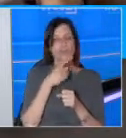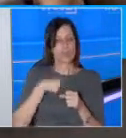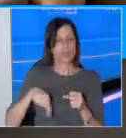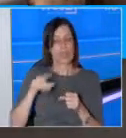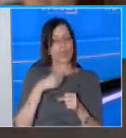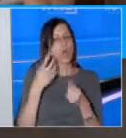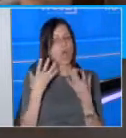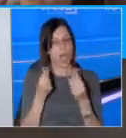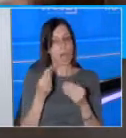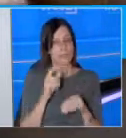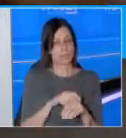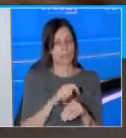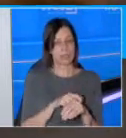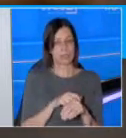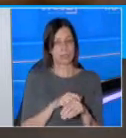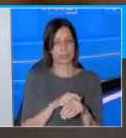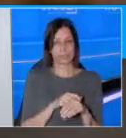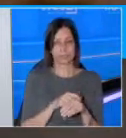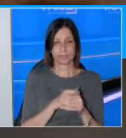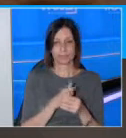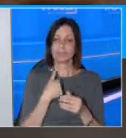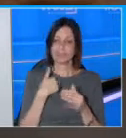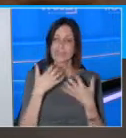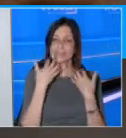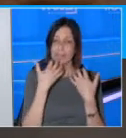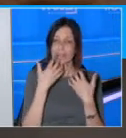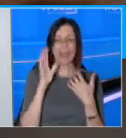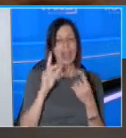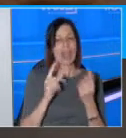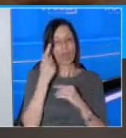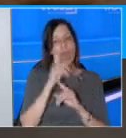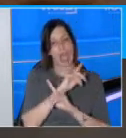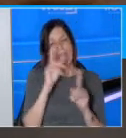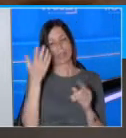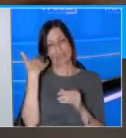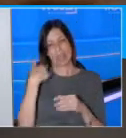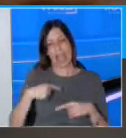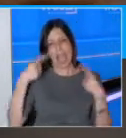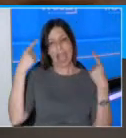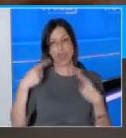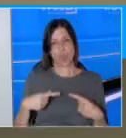אותנו הרבה מאוד זמן. אנחנו נספר לכם על אירוע אחר שהתרחש